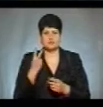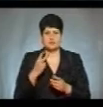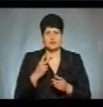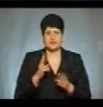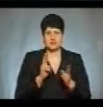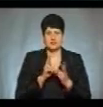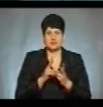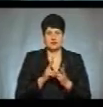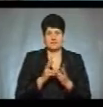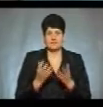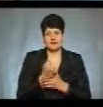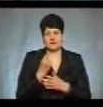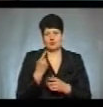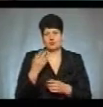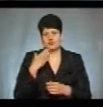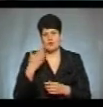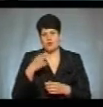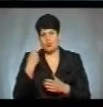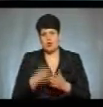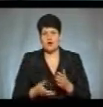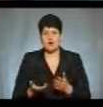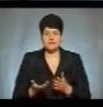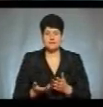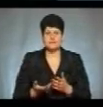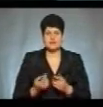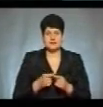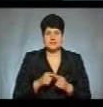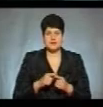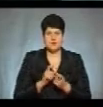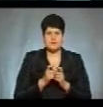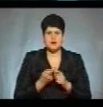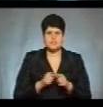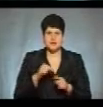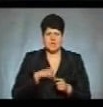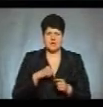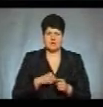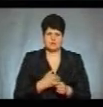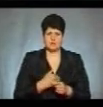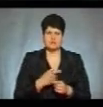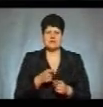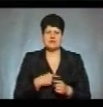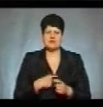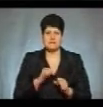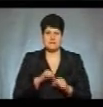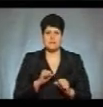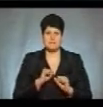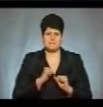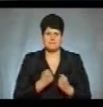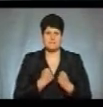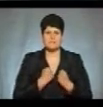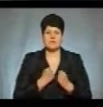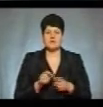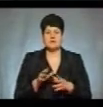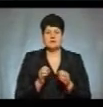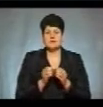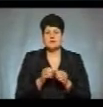одну останню програв. Ну, боротьба, я хотів, бо це, по-перше, характер, щоб міг за себе постояти. Учасників чемпіонату оцінювали 10